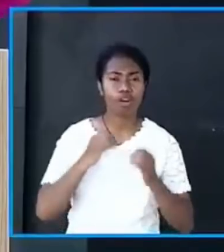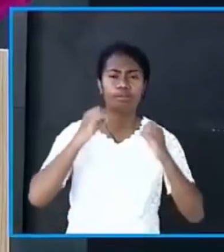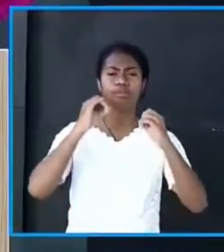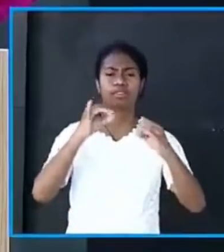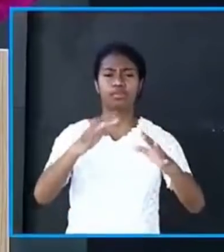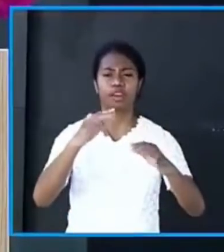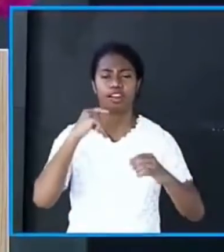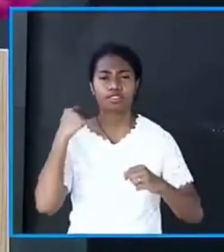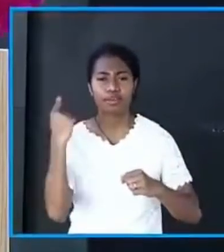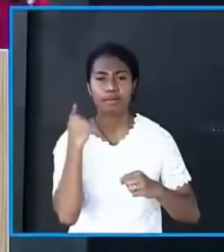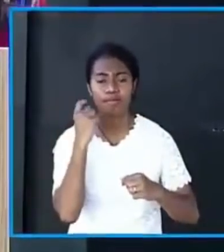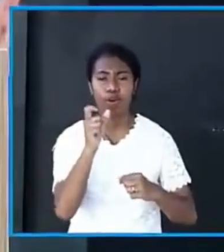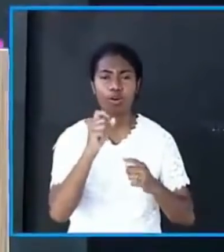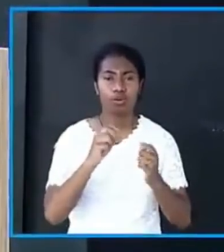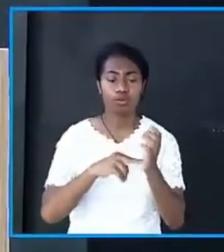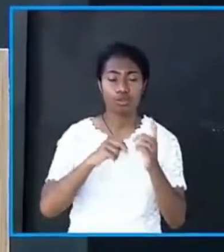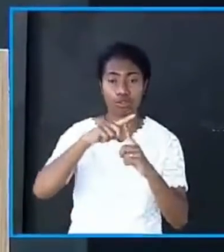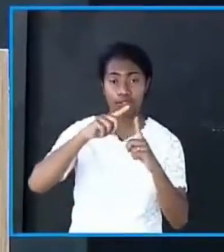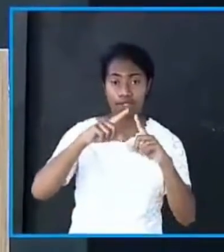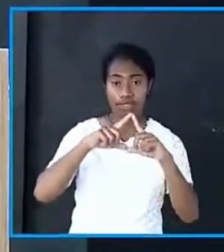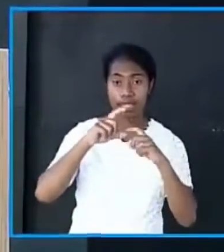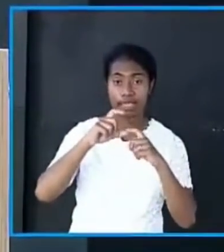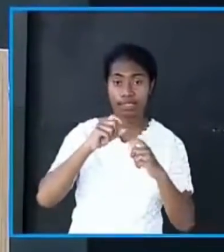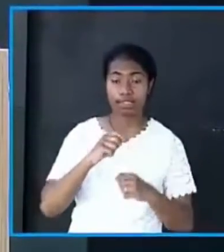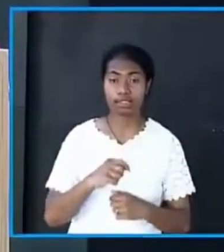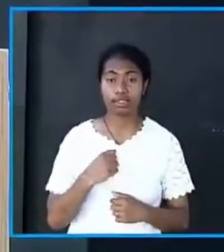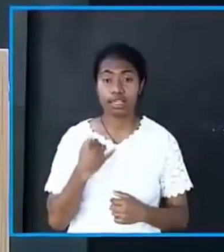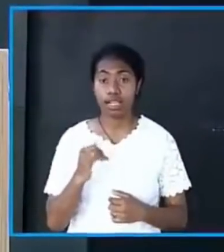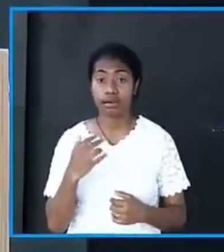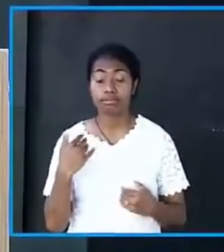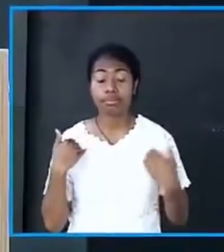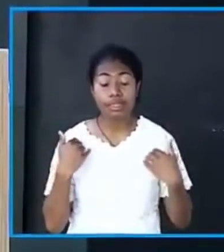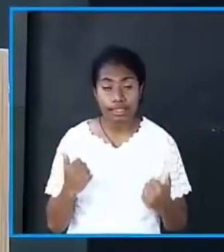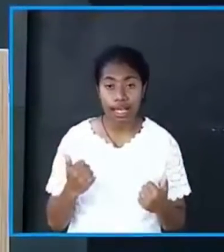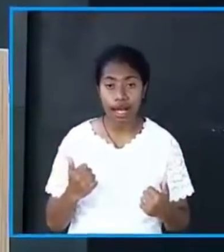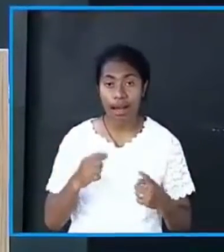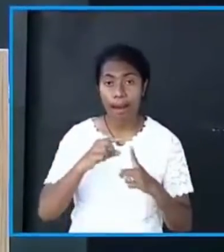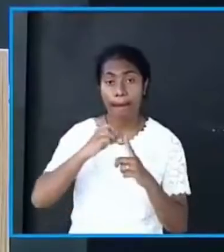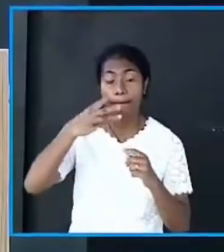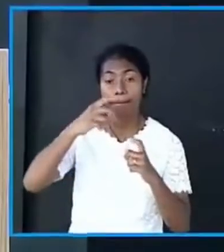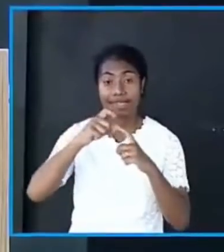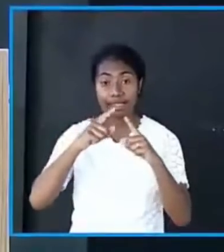kulkas yang bisa pesan isi sendiri